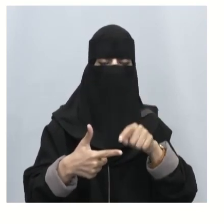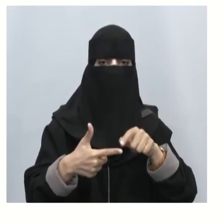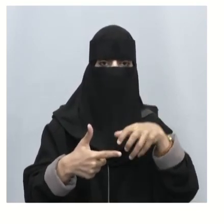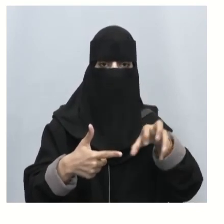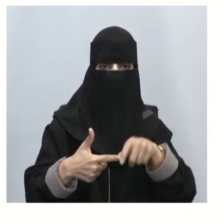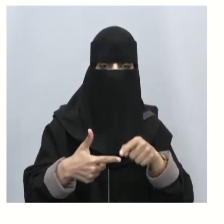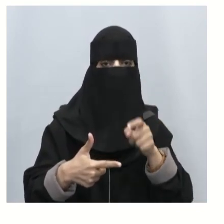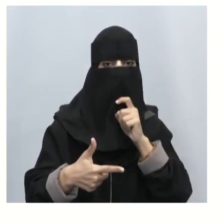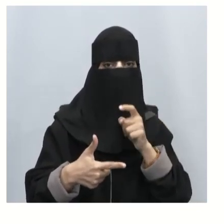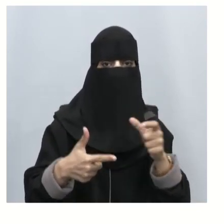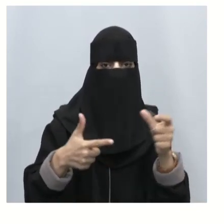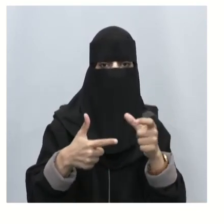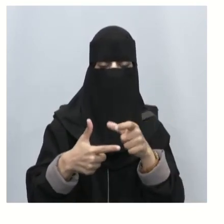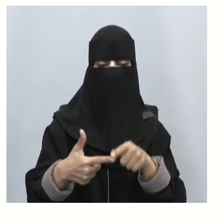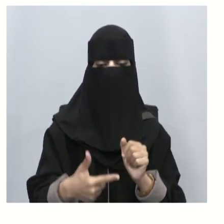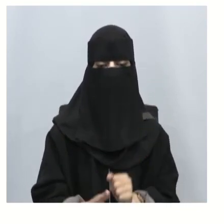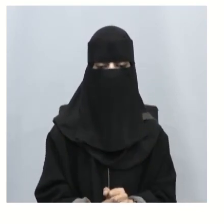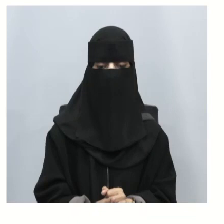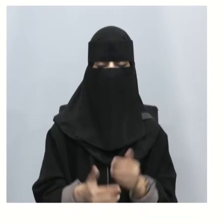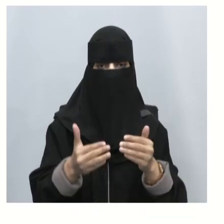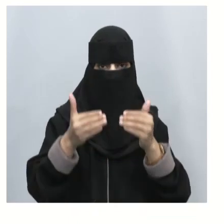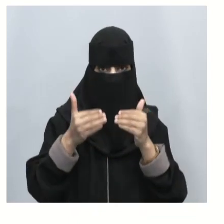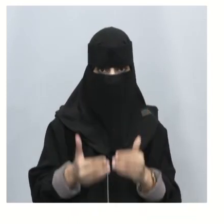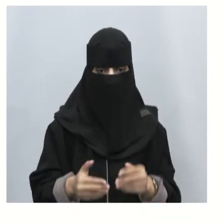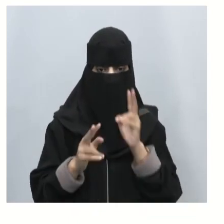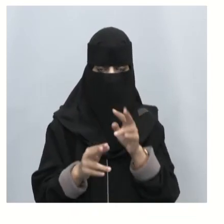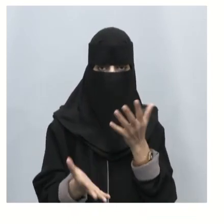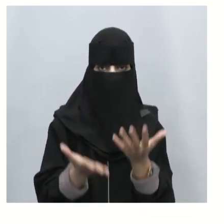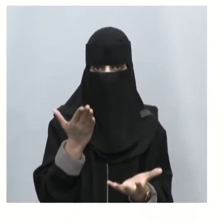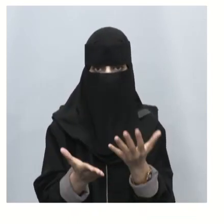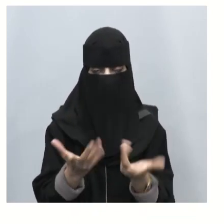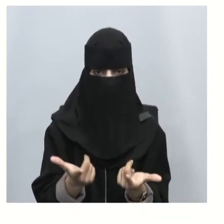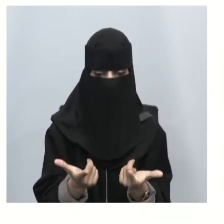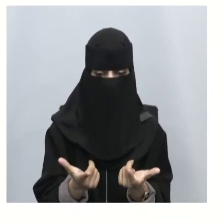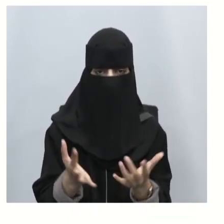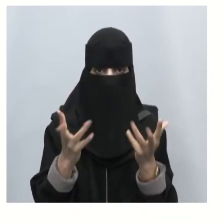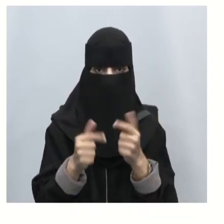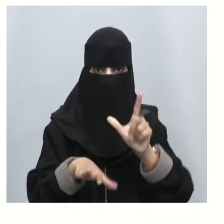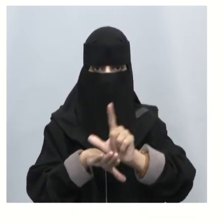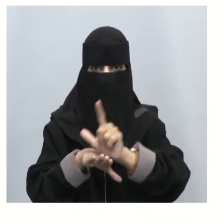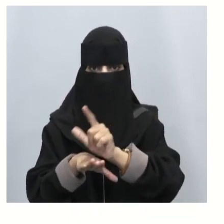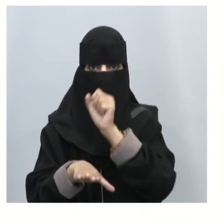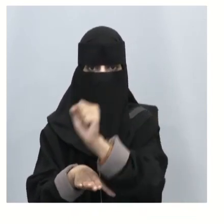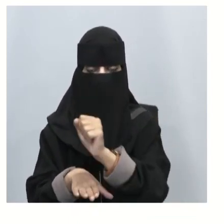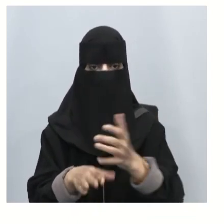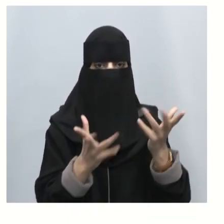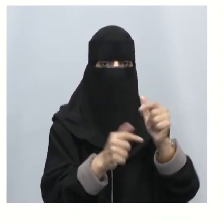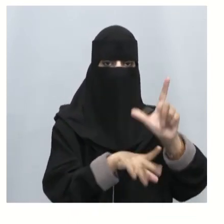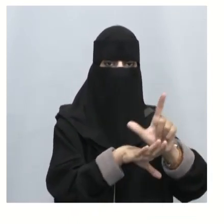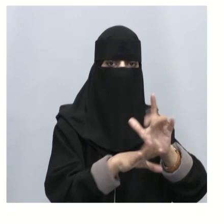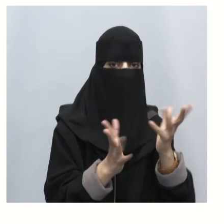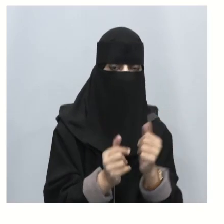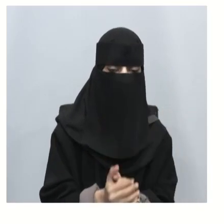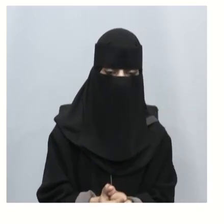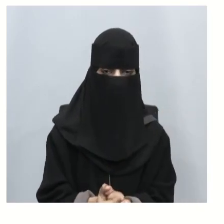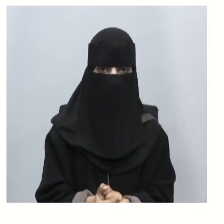والانحسار ناتي الى مجال المقارنه الثاني وهو عدد الخلفاء كم يبلغ